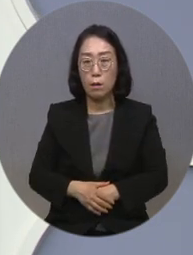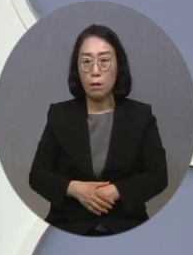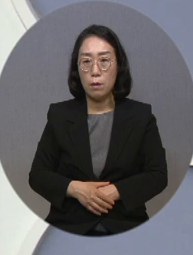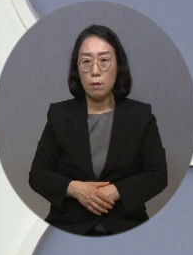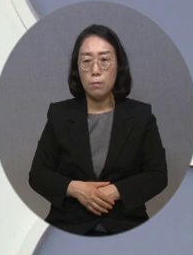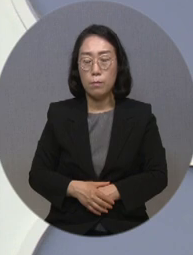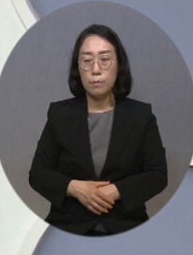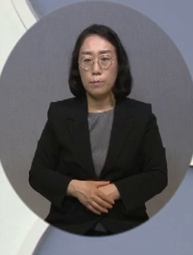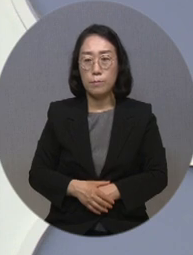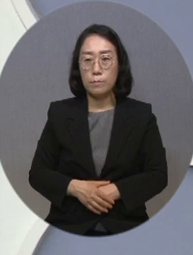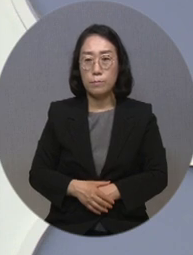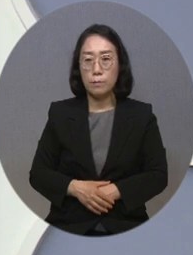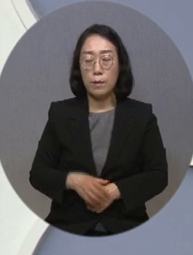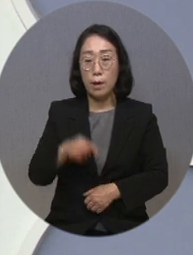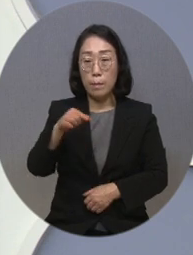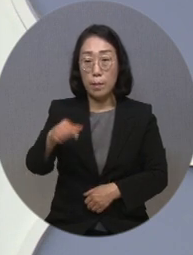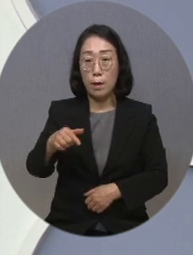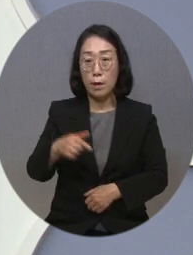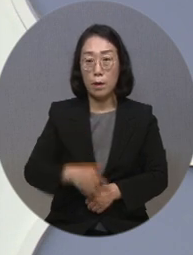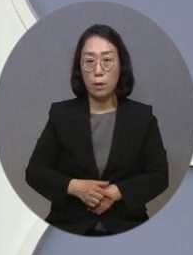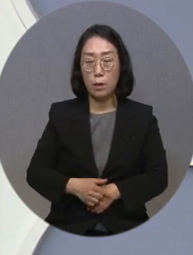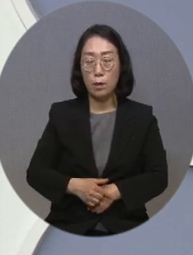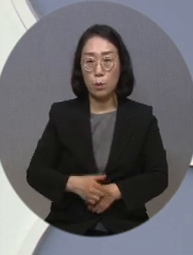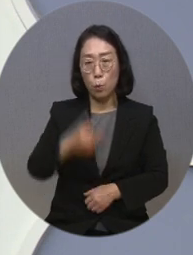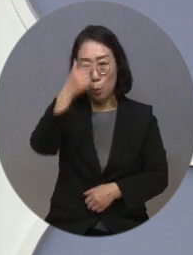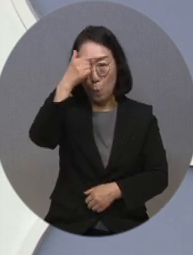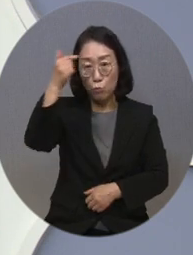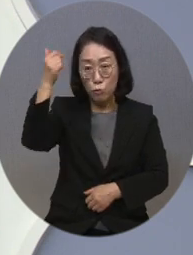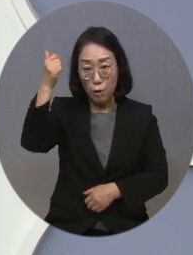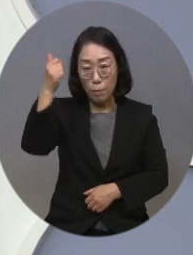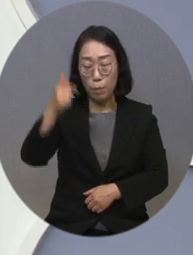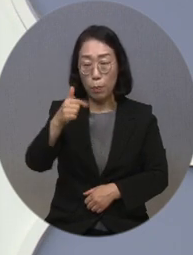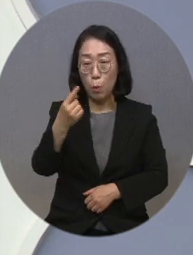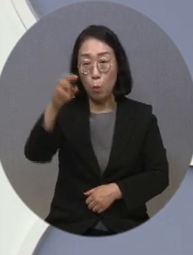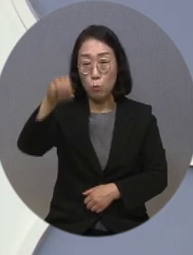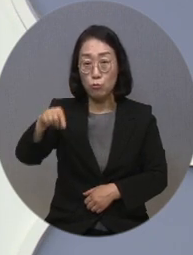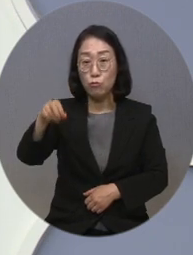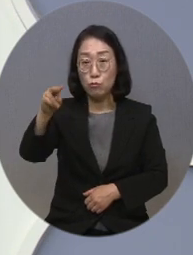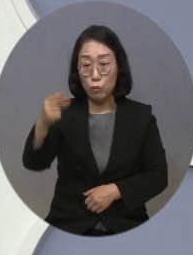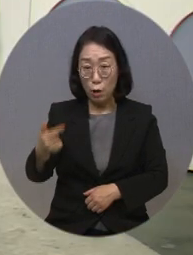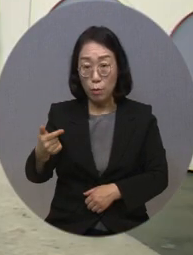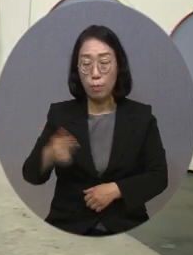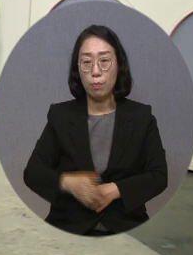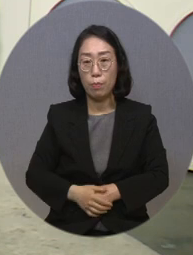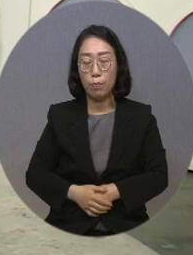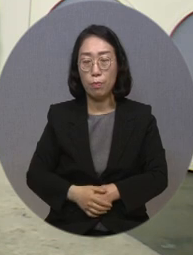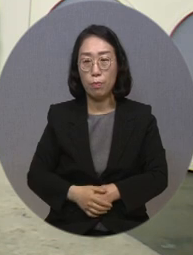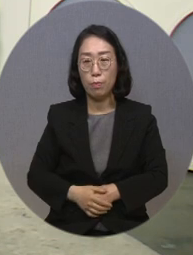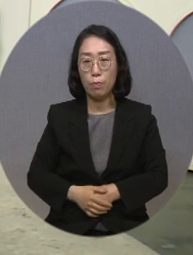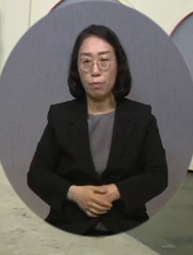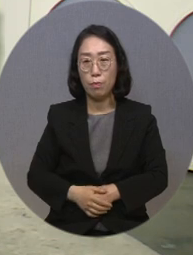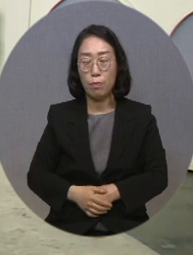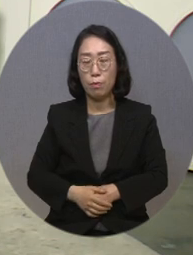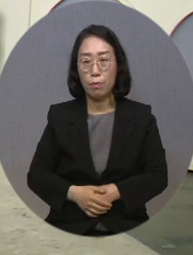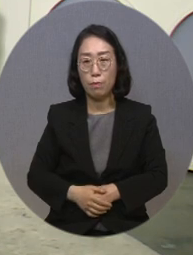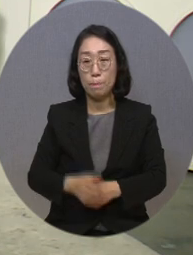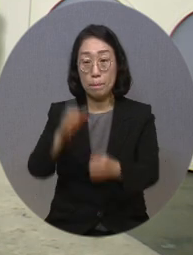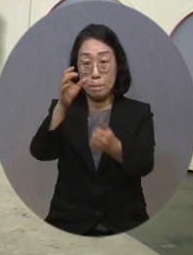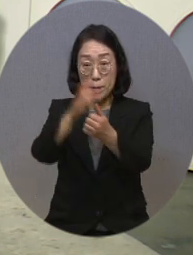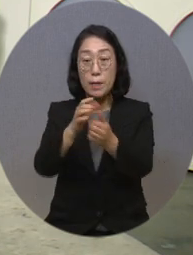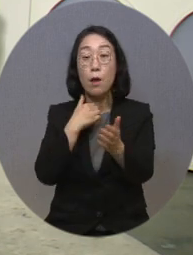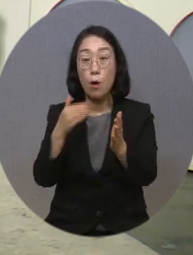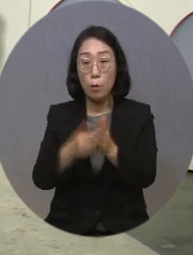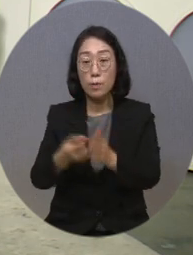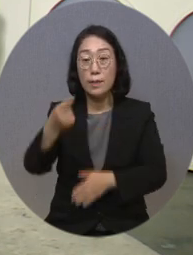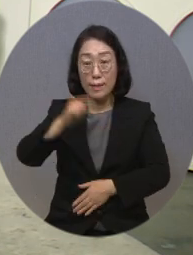때문에 예, 제 앞에가 노무현 장관입니다. 제가 그리고 해양수산부 제가 7대 장관인데 예, 그래서 저는 한중